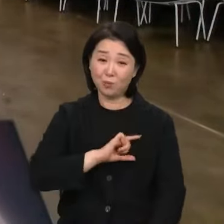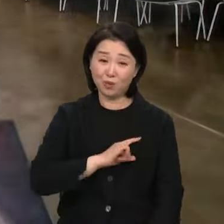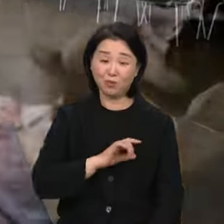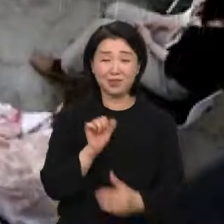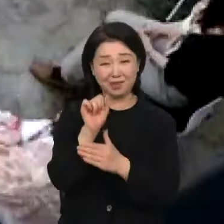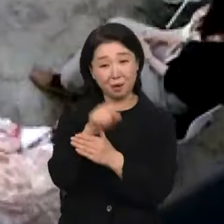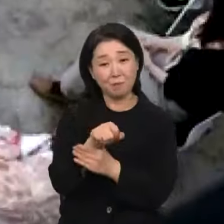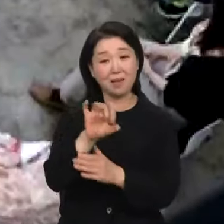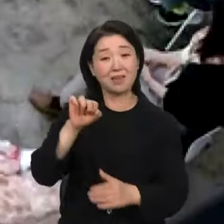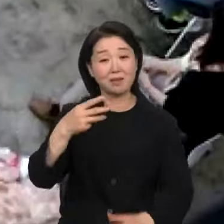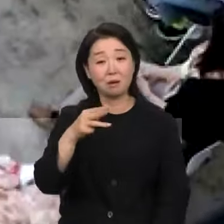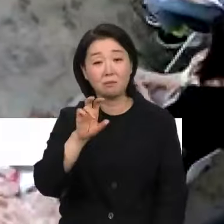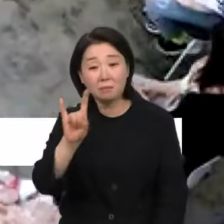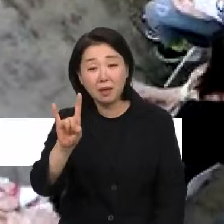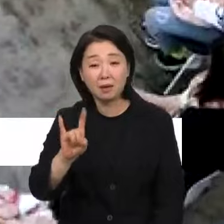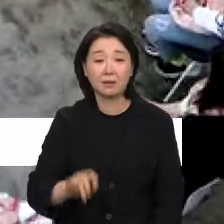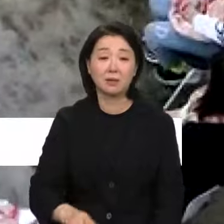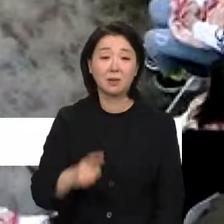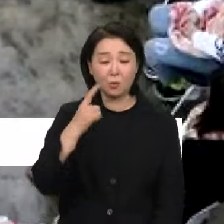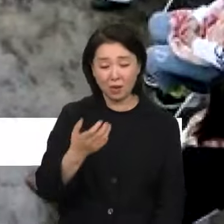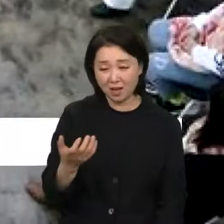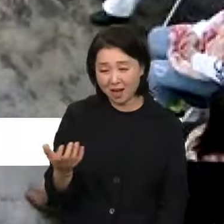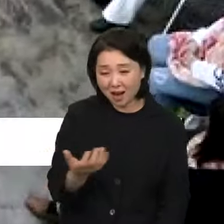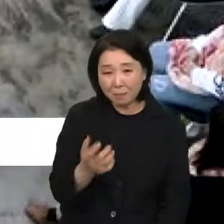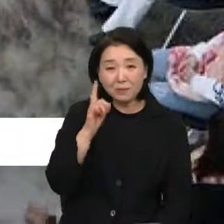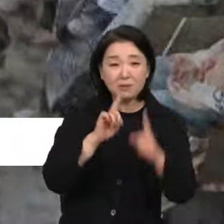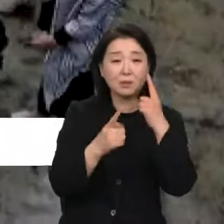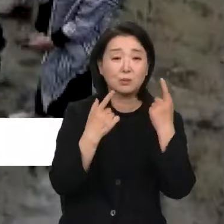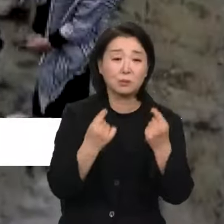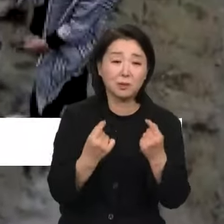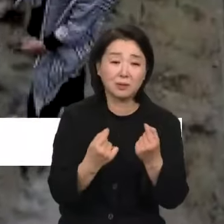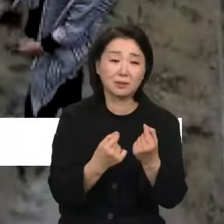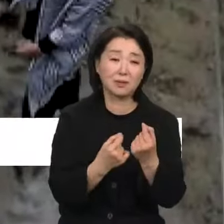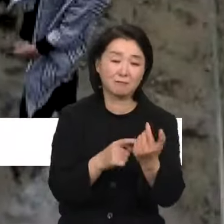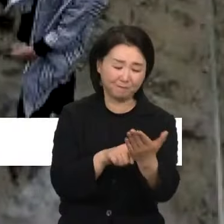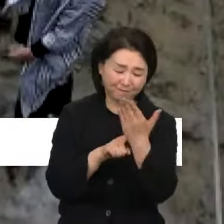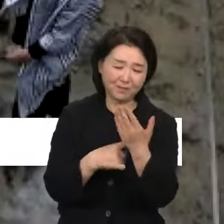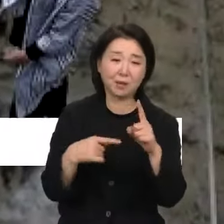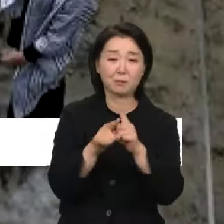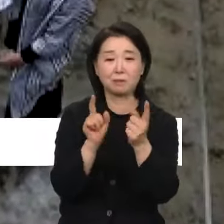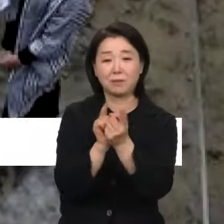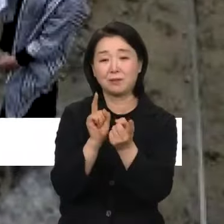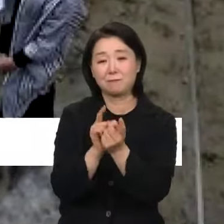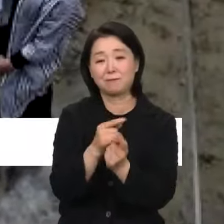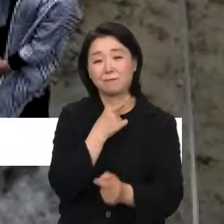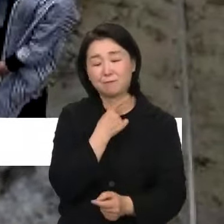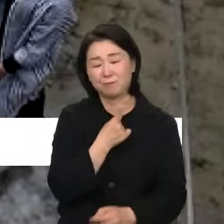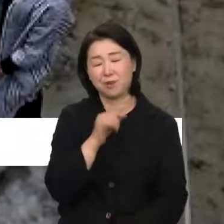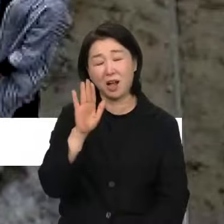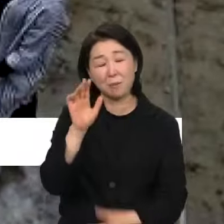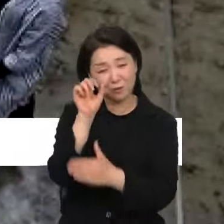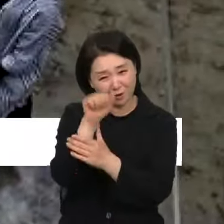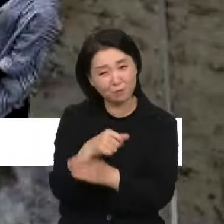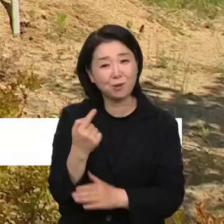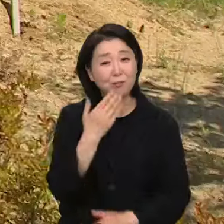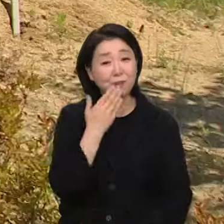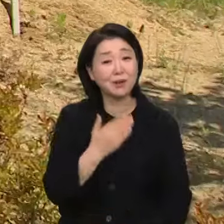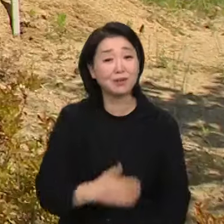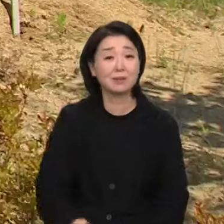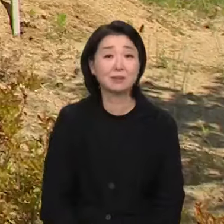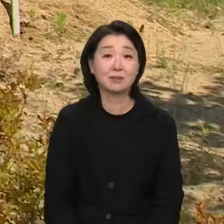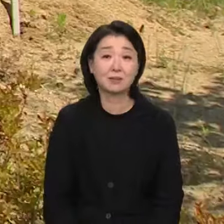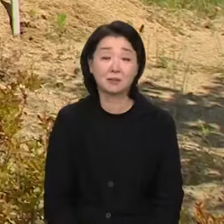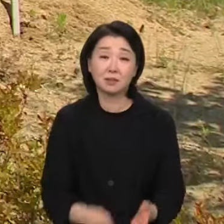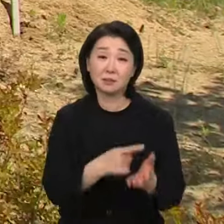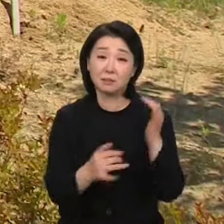열매입니다. 그 앞으로 가진 분들이 나타나서 이렇게 뵙게 되고 앞으로 이제 한 열매를 맺겠죠.